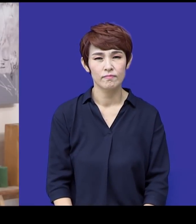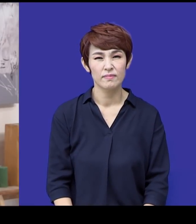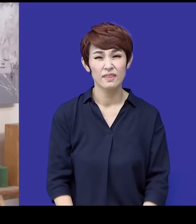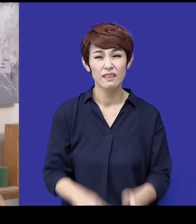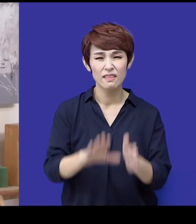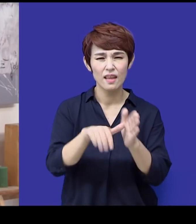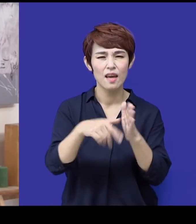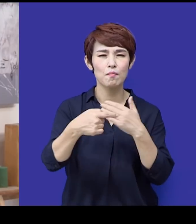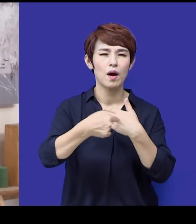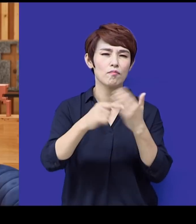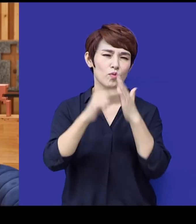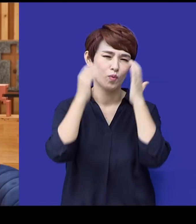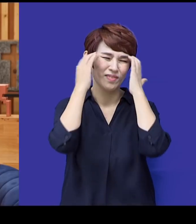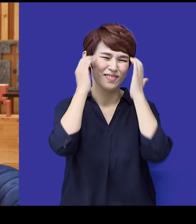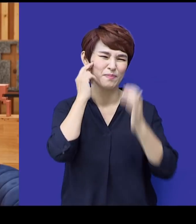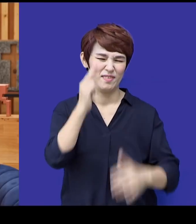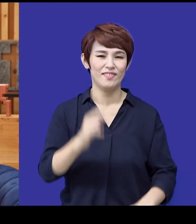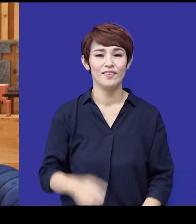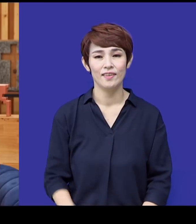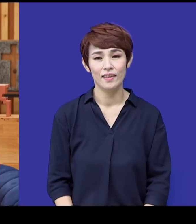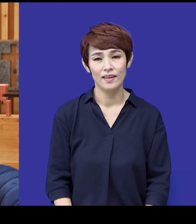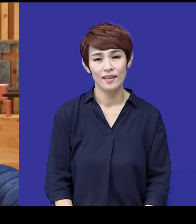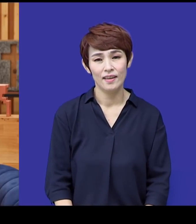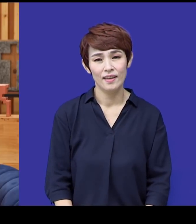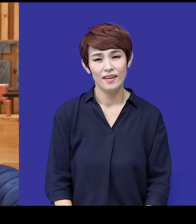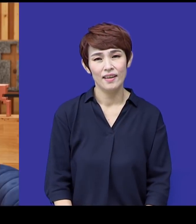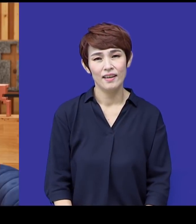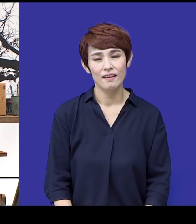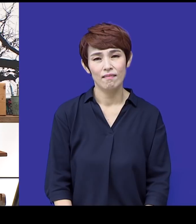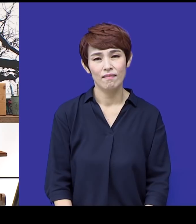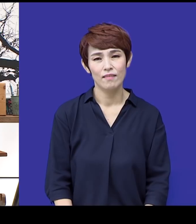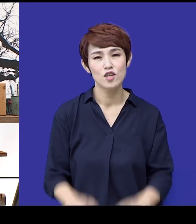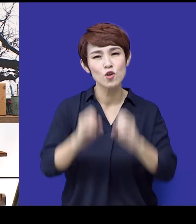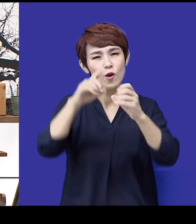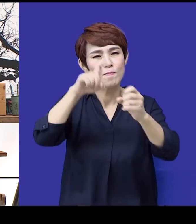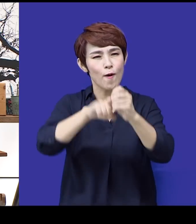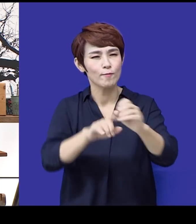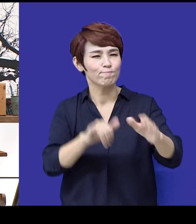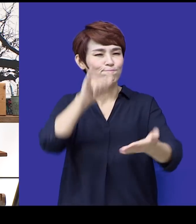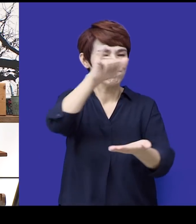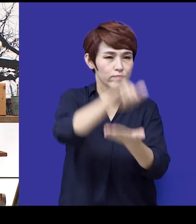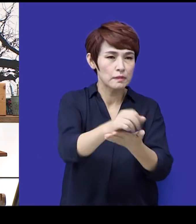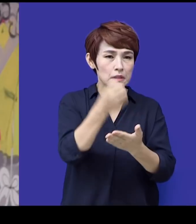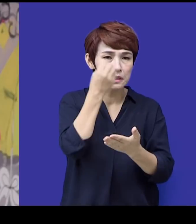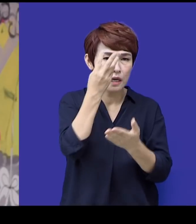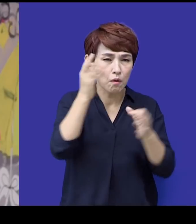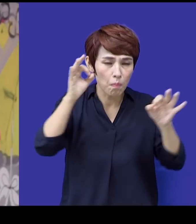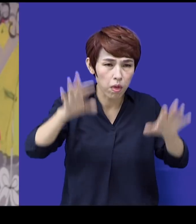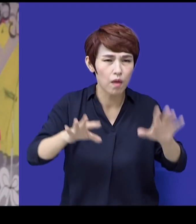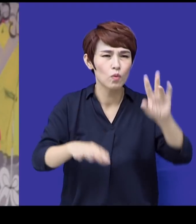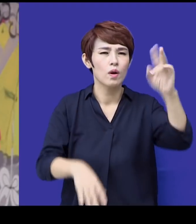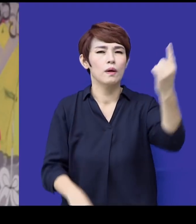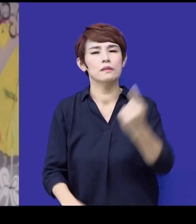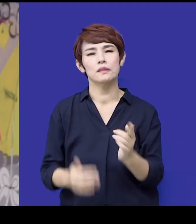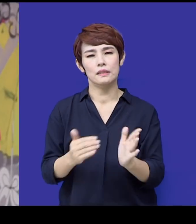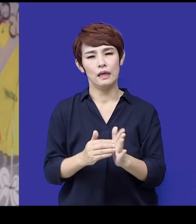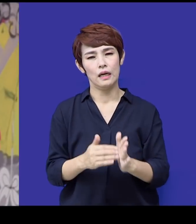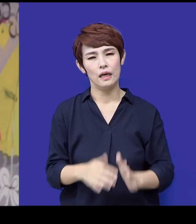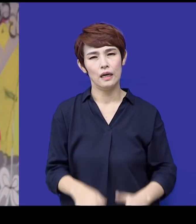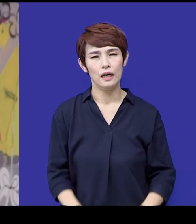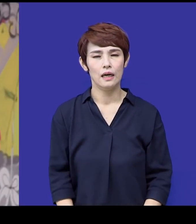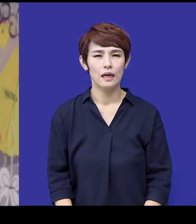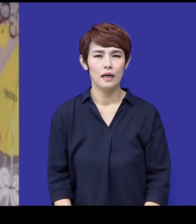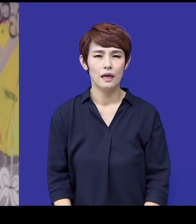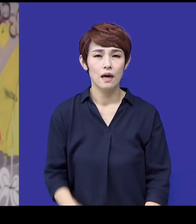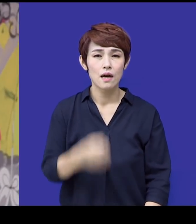많이 했죠. 왜요? 예. 빨리 너무 예. 일찍 돌아오셔서. 예. 그러니까 그 4개월이 진짜 그 아주 가시방석에